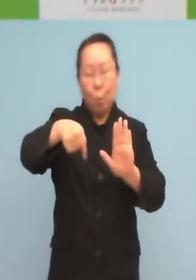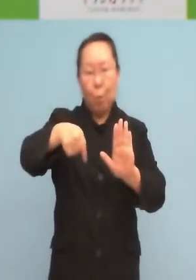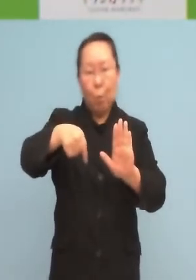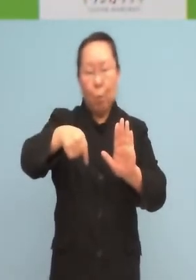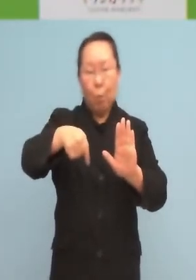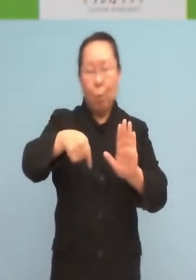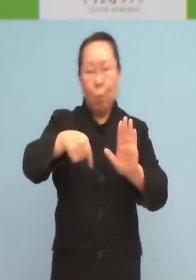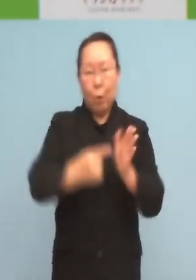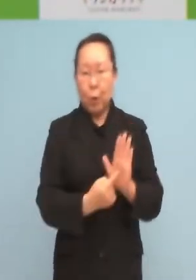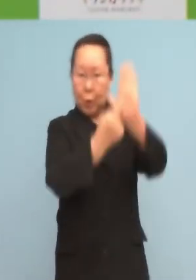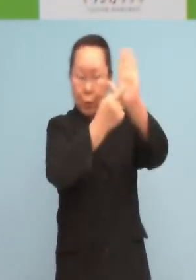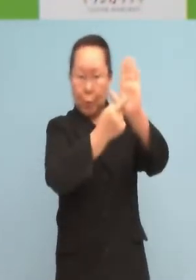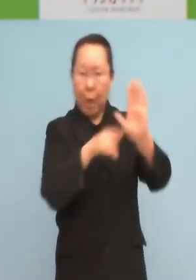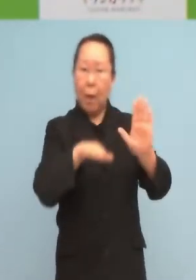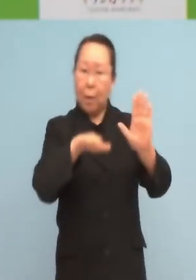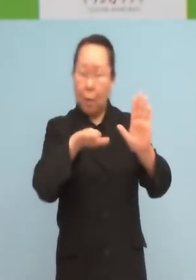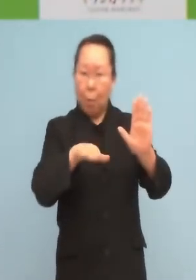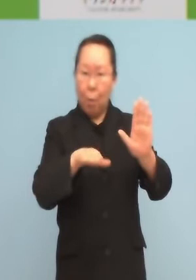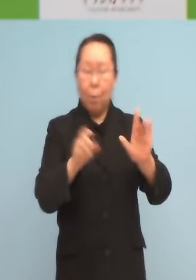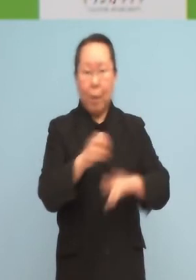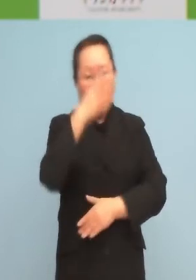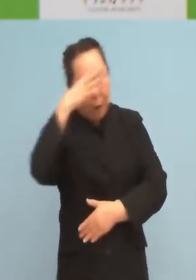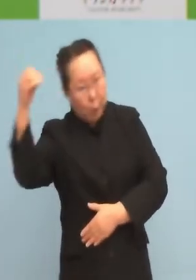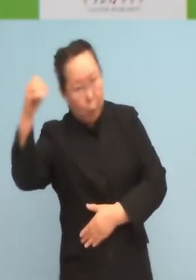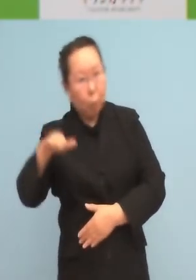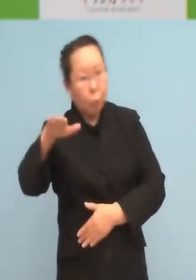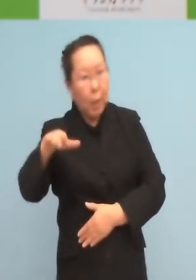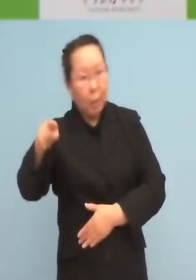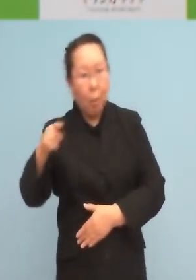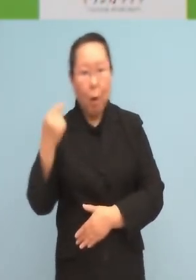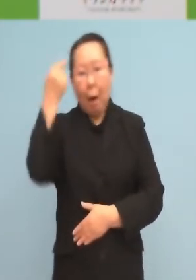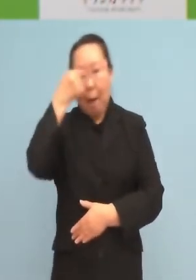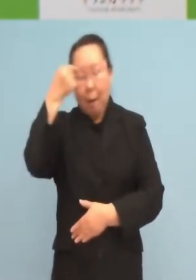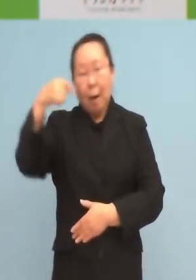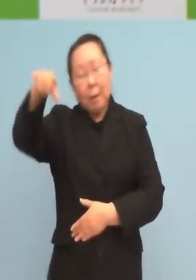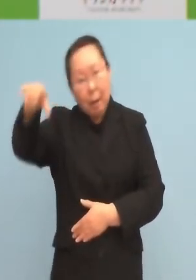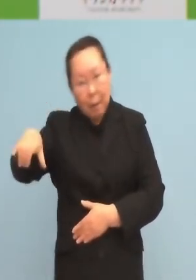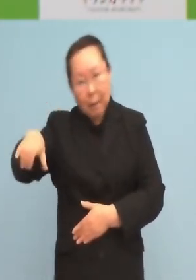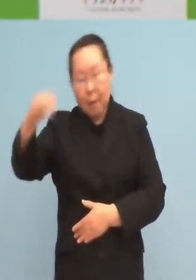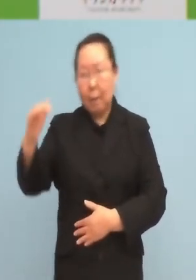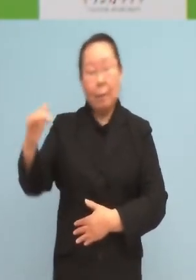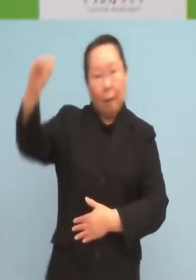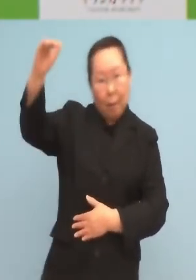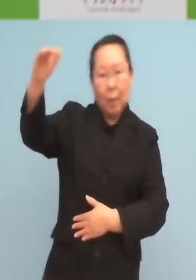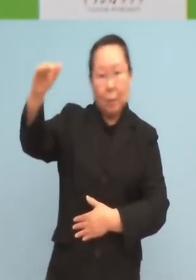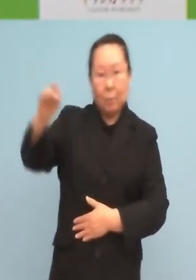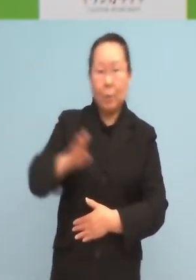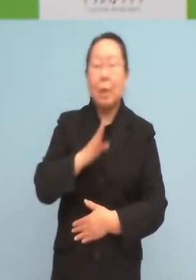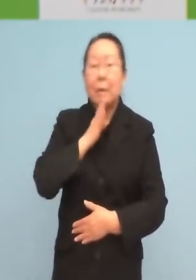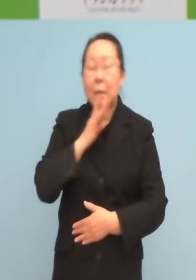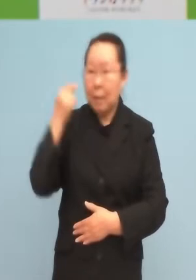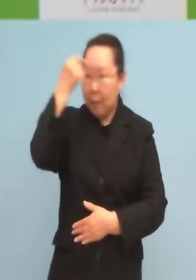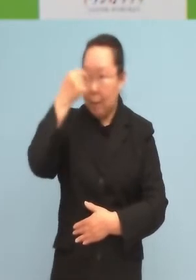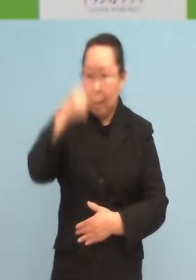知名度、そしてその魅力度っていうのが海外で高まってきているというのは、まあ、実際私海